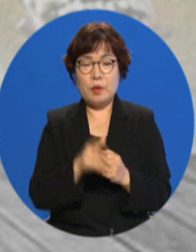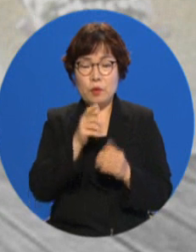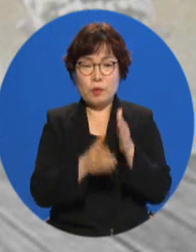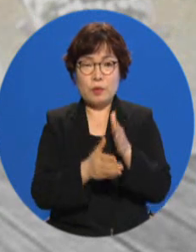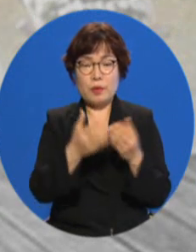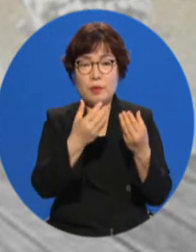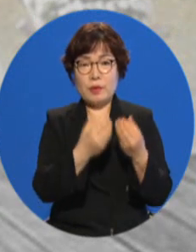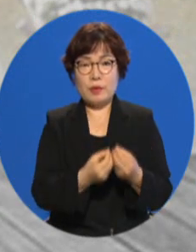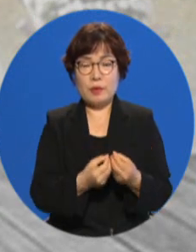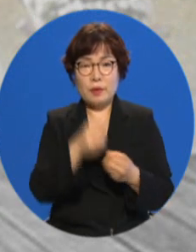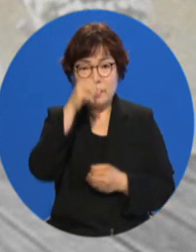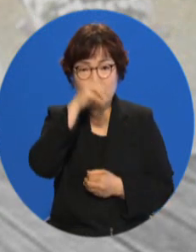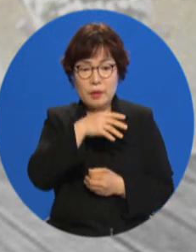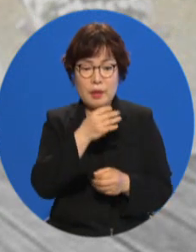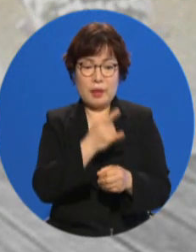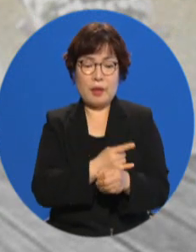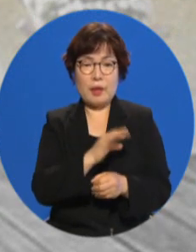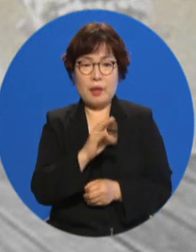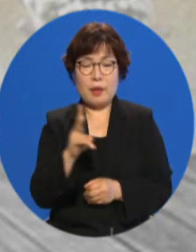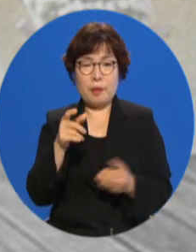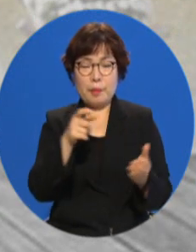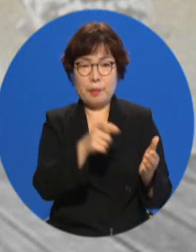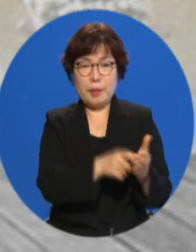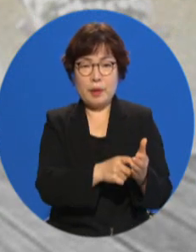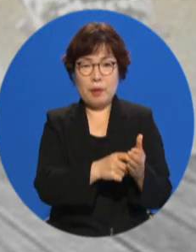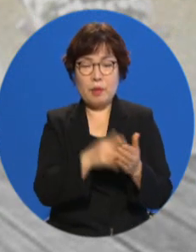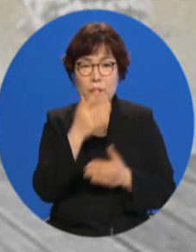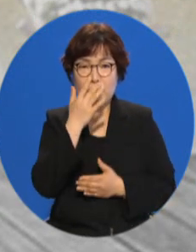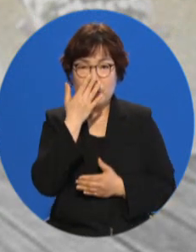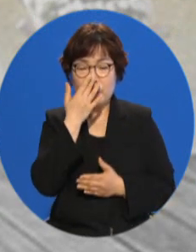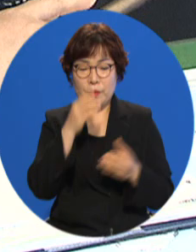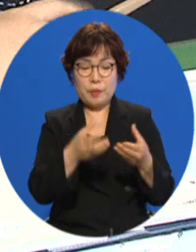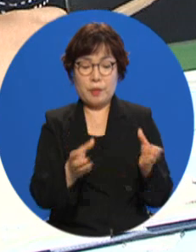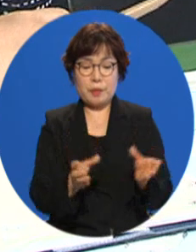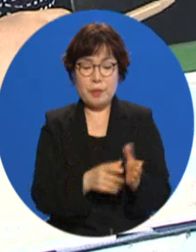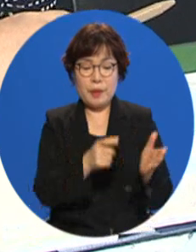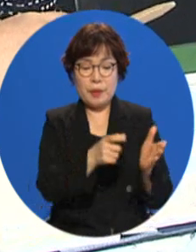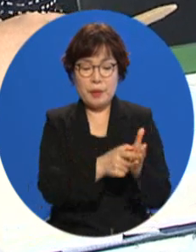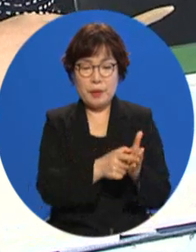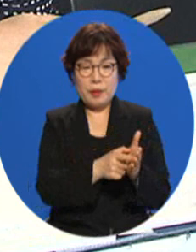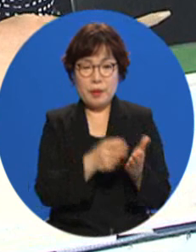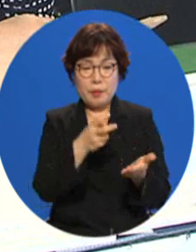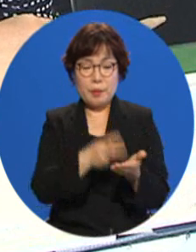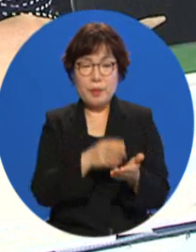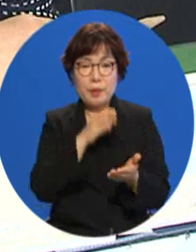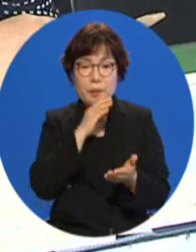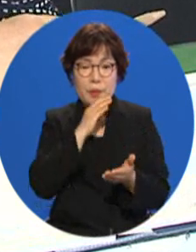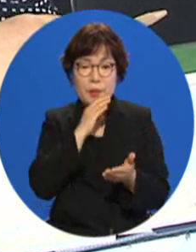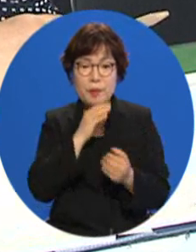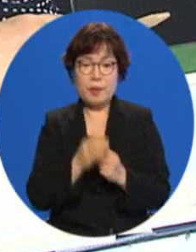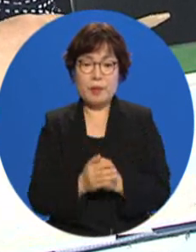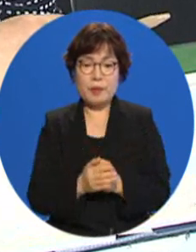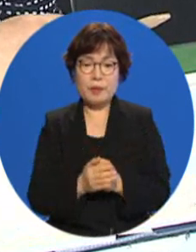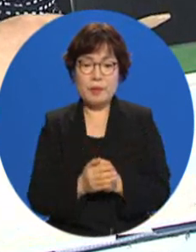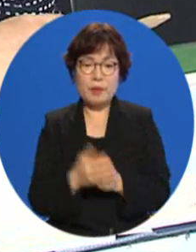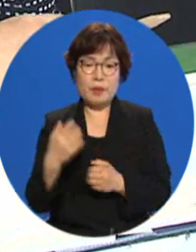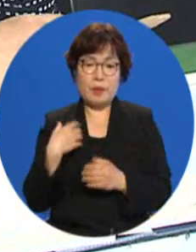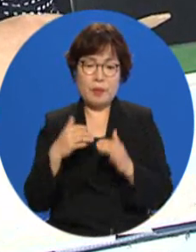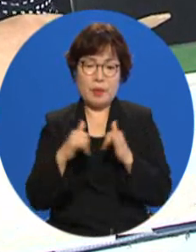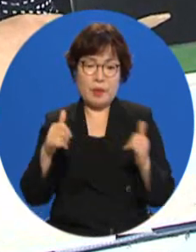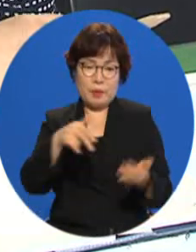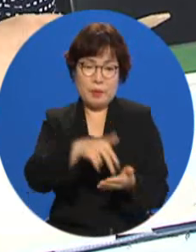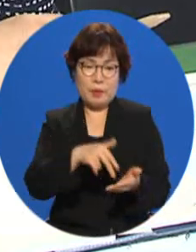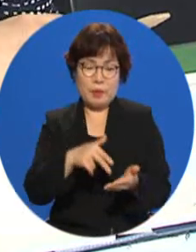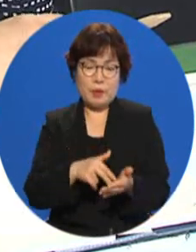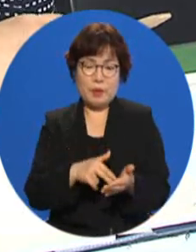여수시의 경우 그냥 공개해야 한다고만 모호하게 적시돼 있습니다. 규정을 해놓은 건 없고 그러다 보니까 담당자